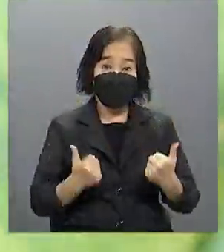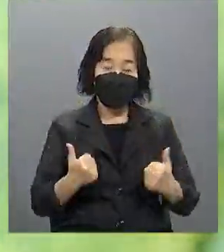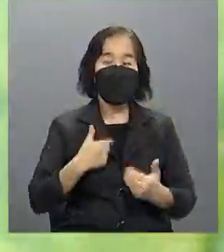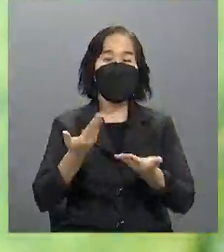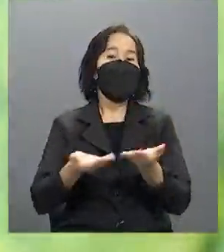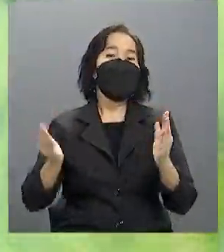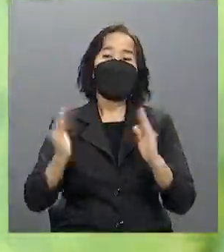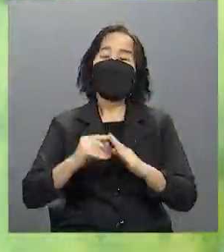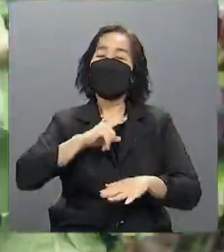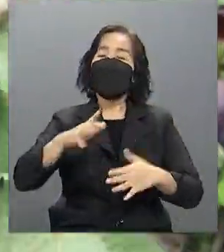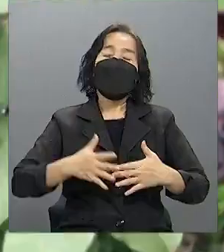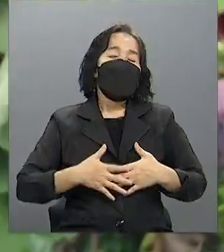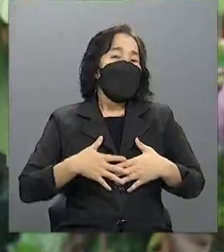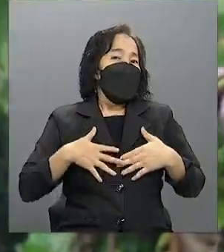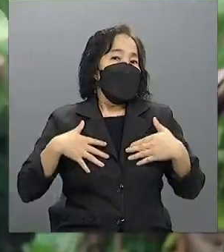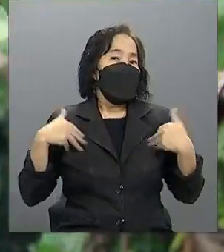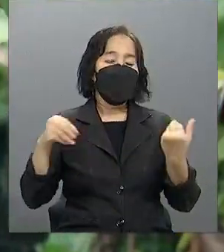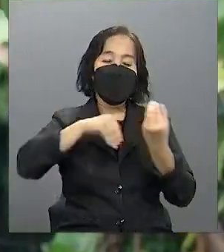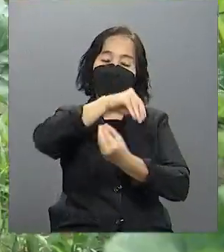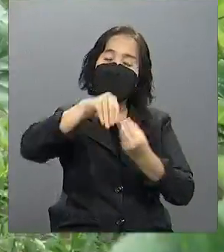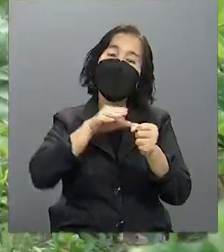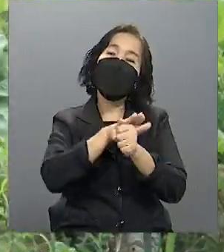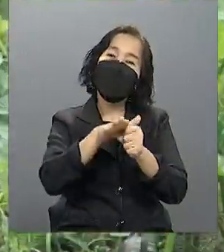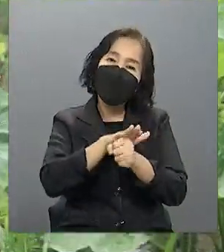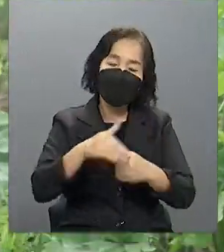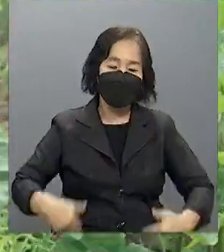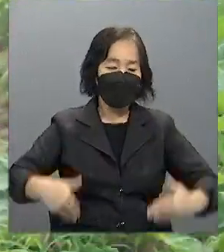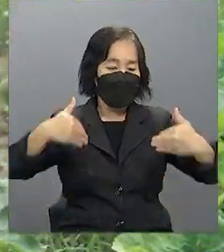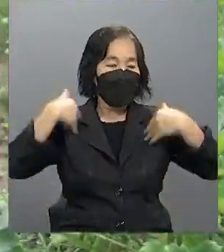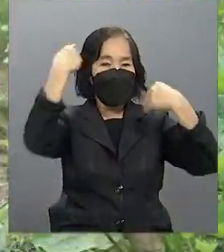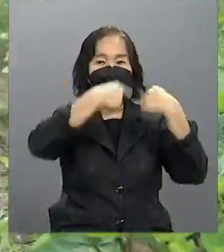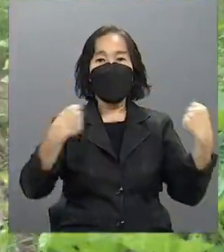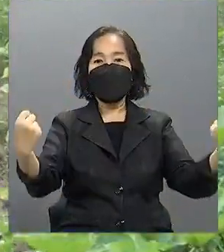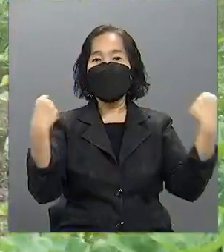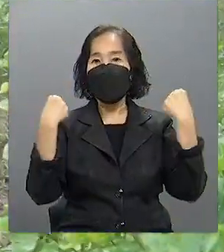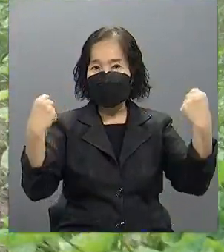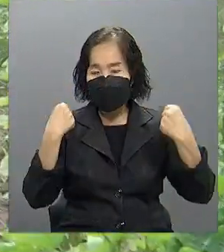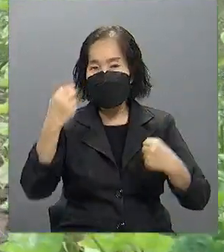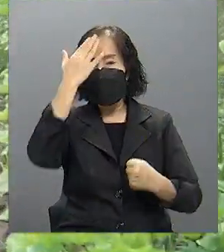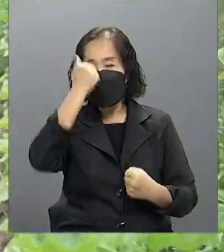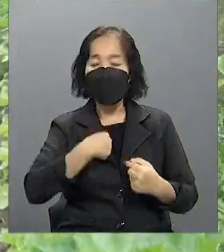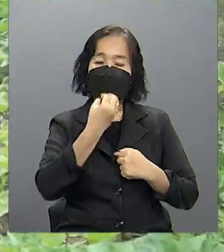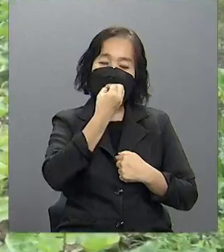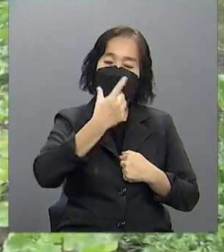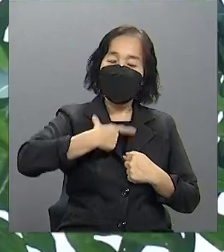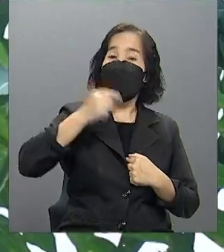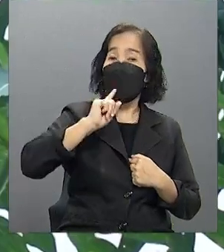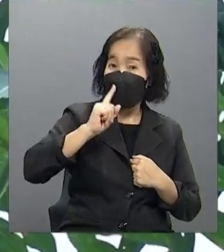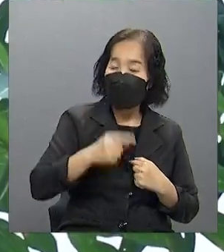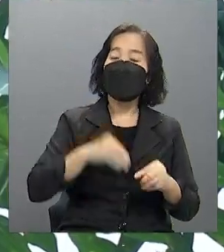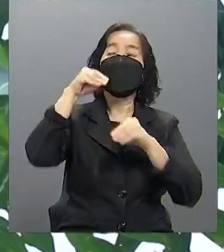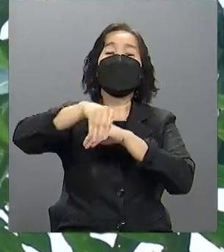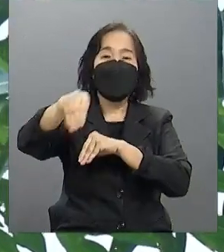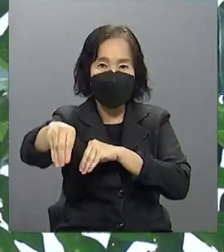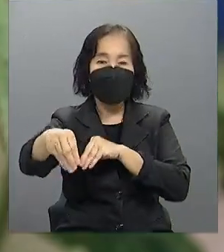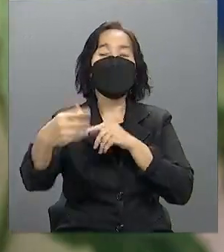งตนด้วยความพอเพียงมีสุขภาพแข็งแรงจากการปลูกทุกอย่างที่กินภายใต้หลักเกษตรทฤษฎีใหม่จึงได้ผ